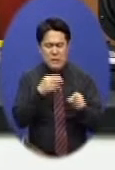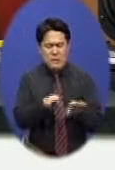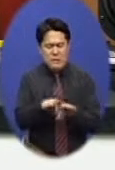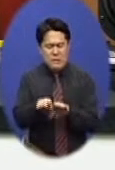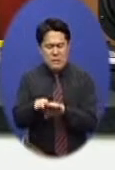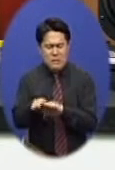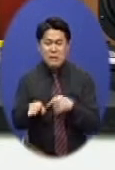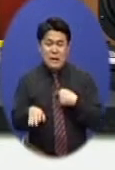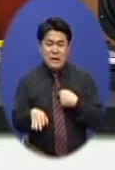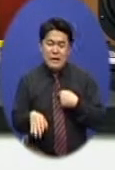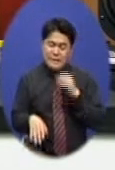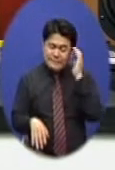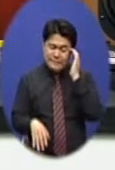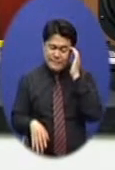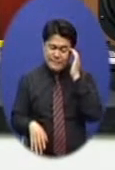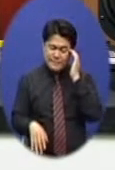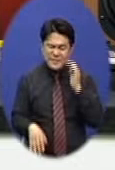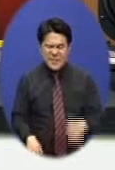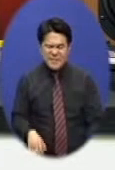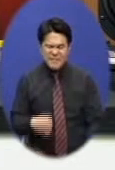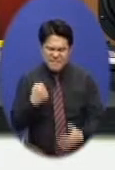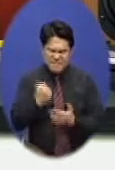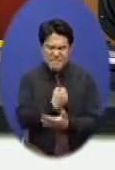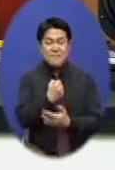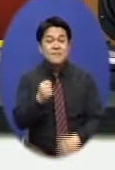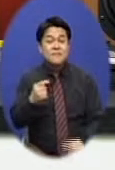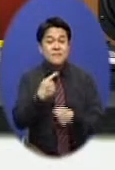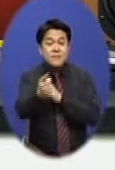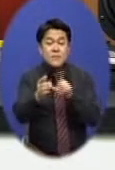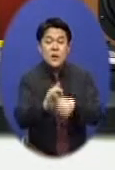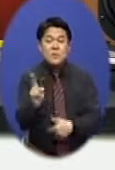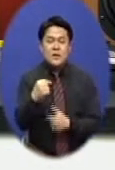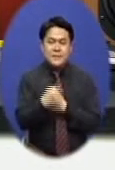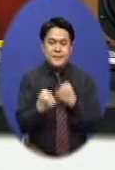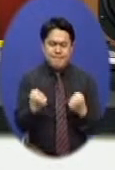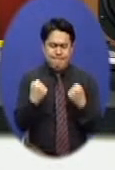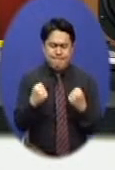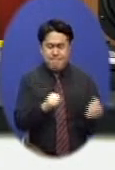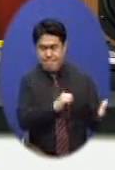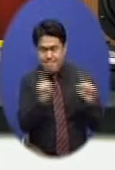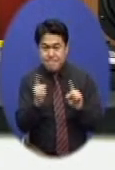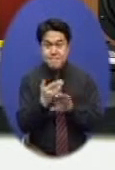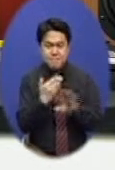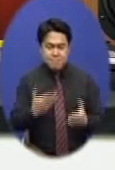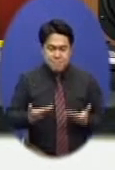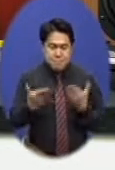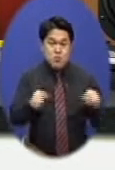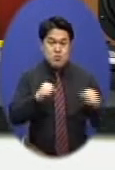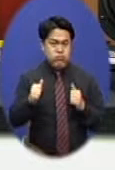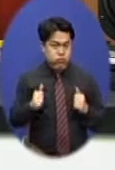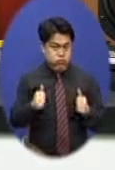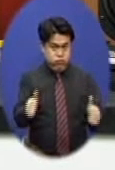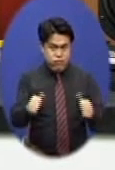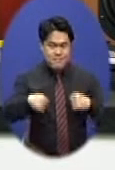아하. 그래서 그냥 그것도 있고 내년에는 이제 몸 좀 추스려서 봉사활동도 열심히